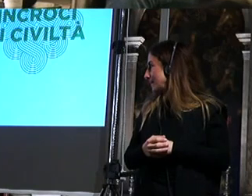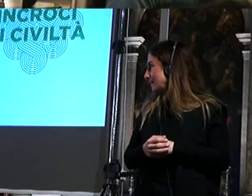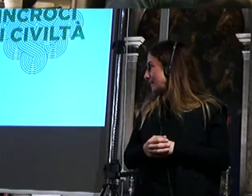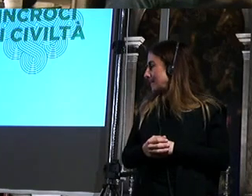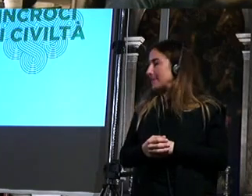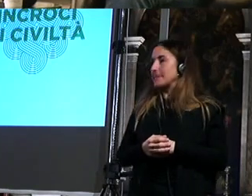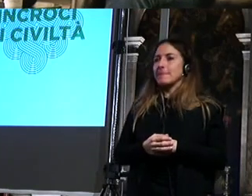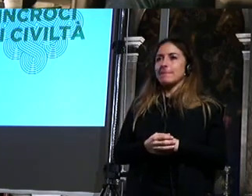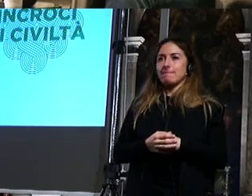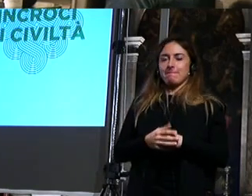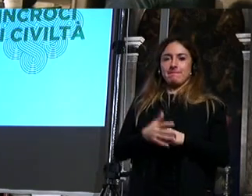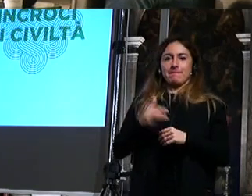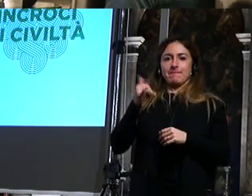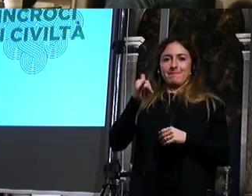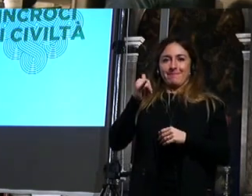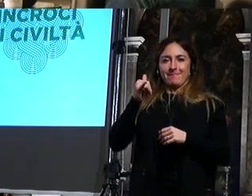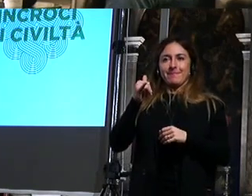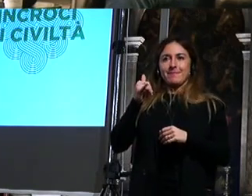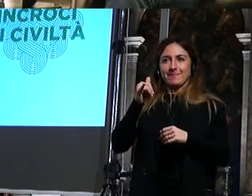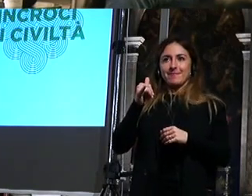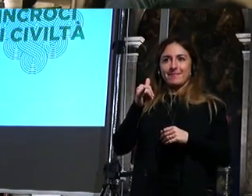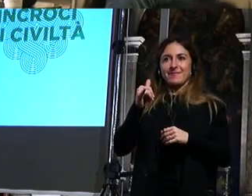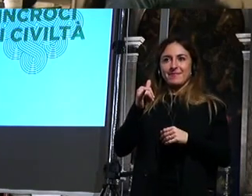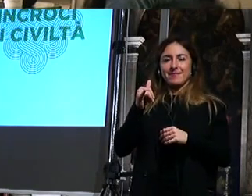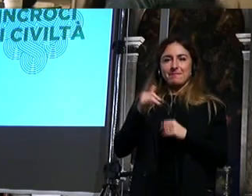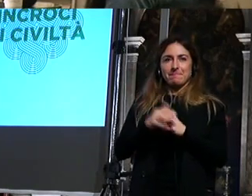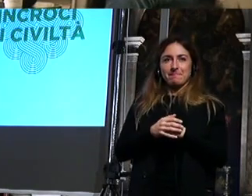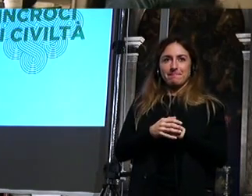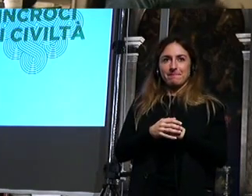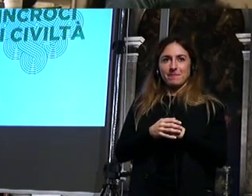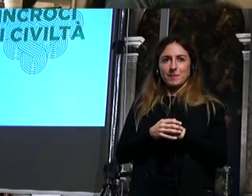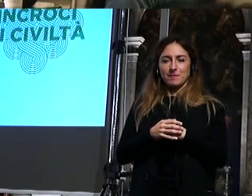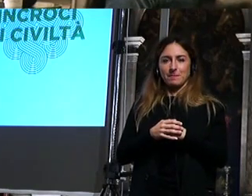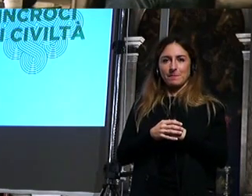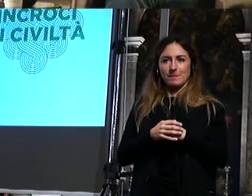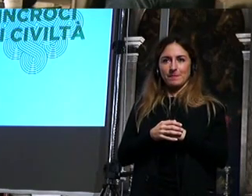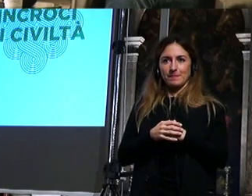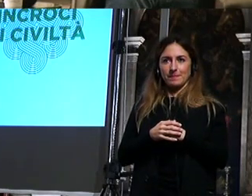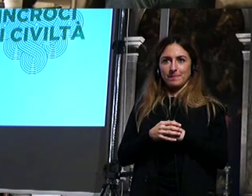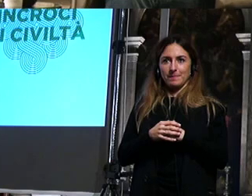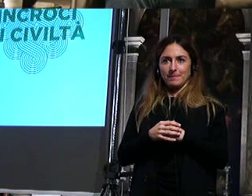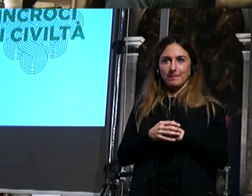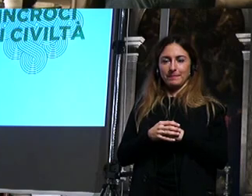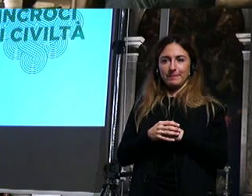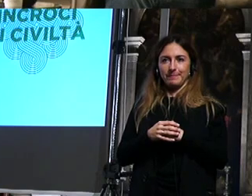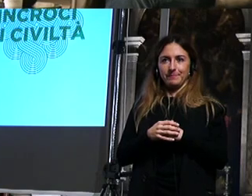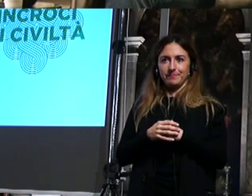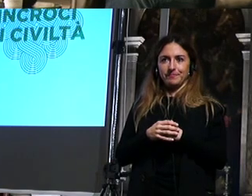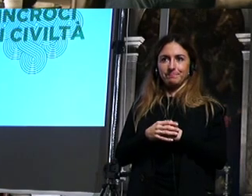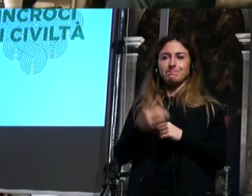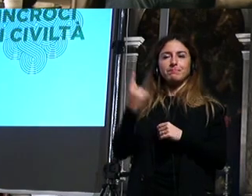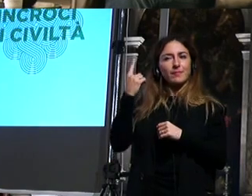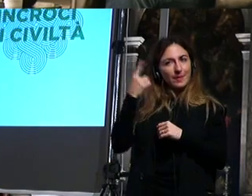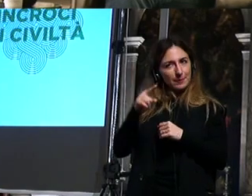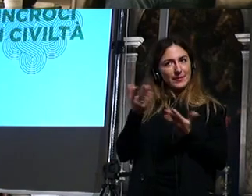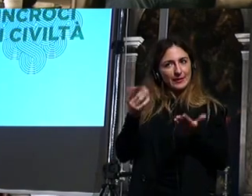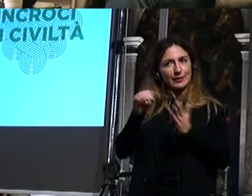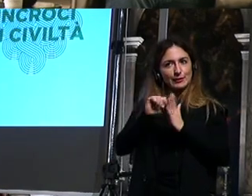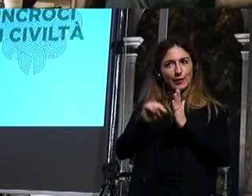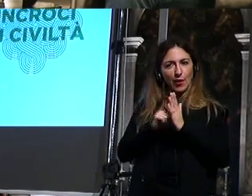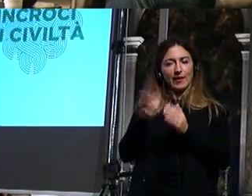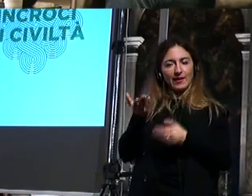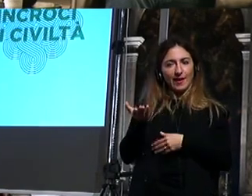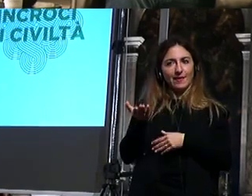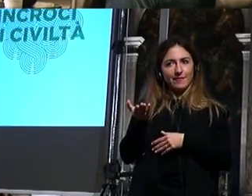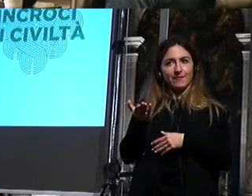Yeah, this story is about a moment in which her friend, the narrator who you